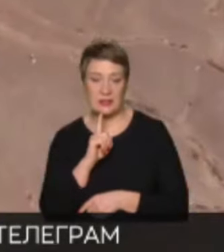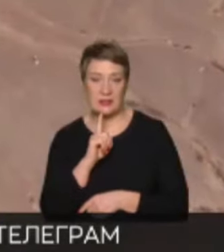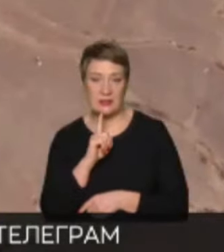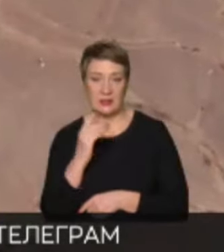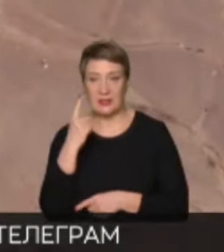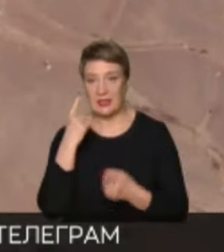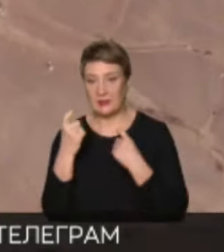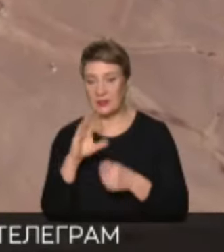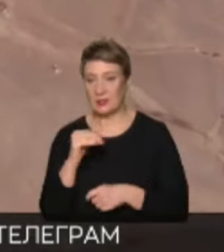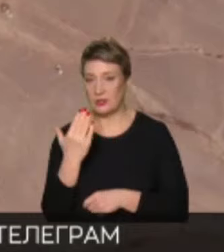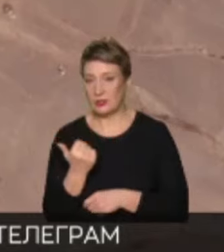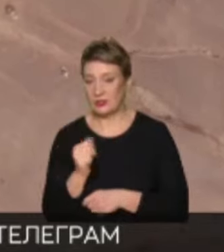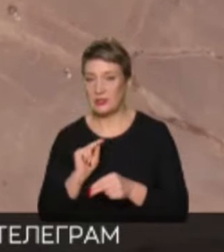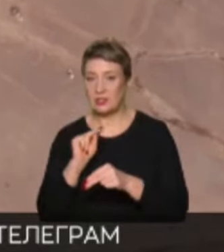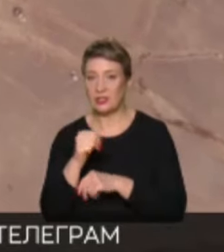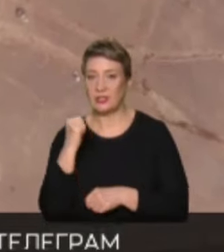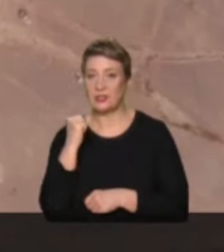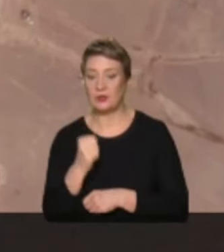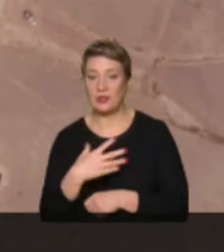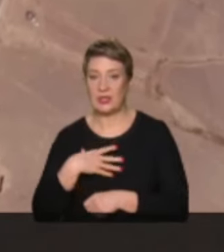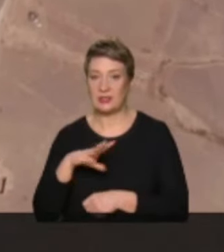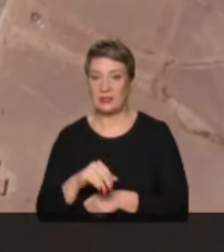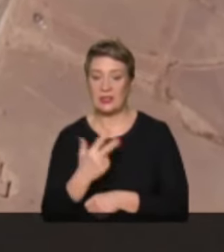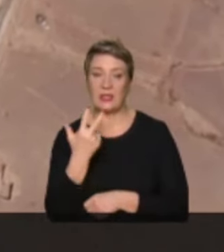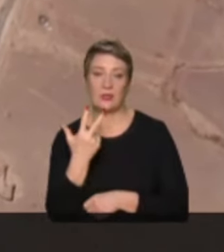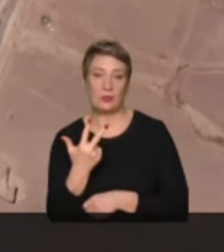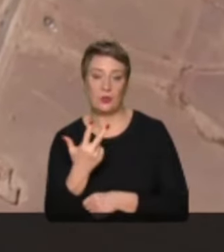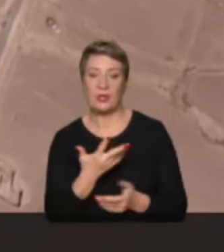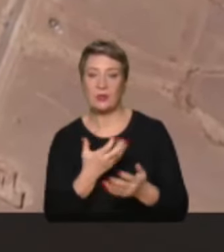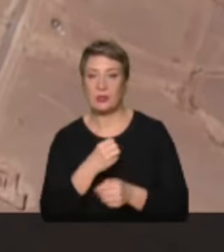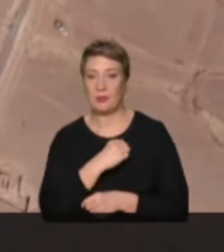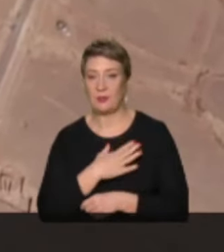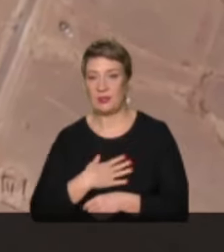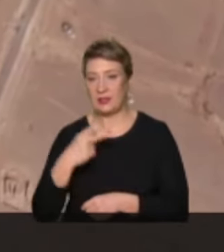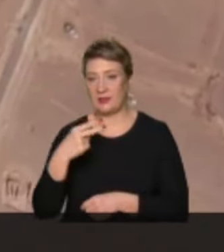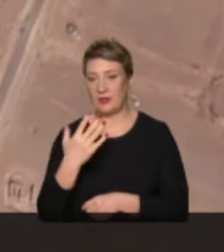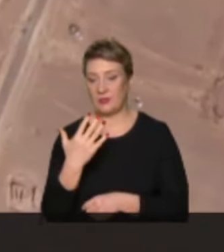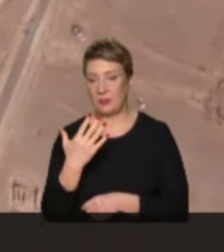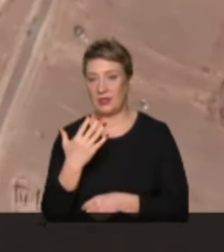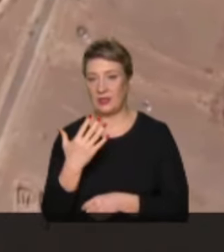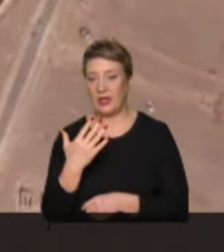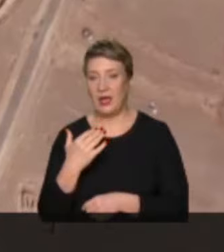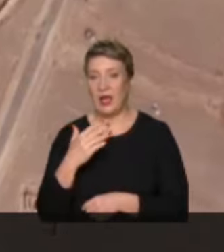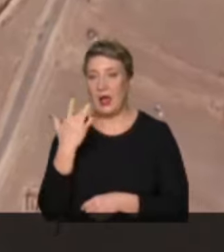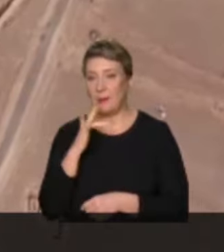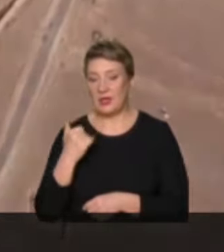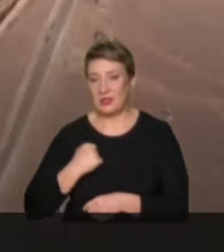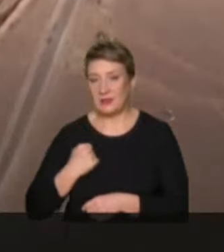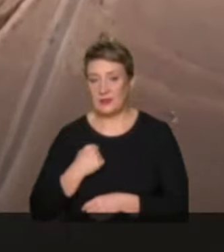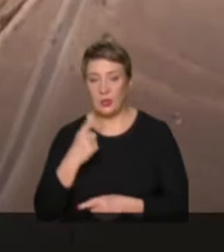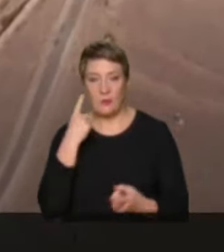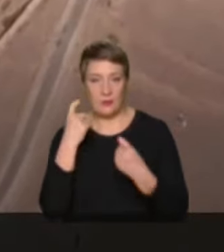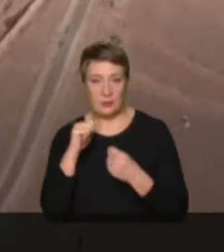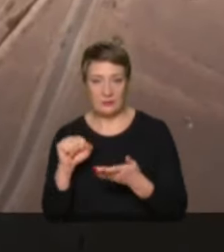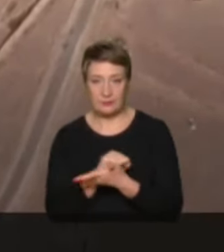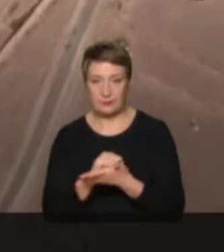інформацією Сполучених Штатів, через удар загинули троє і отримали поранення ще 25 американських військових. За інформацією видання, цей